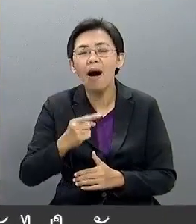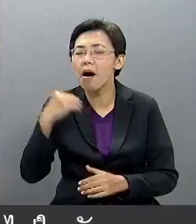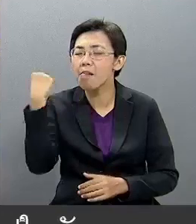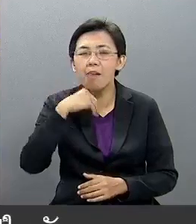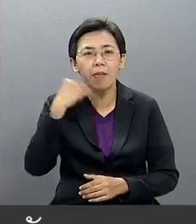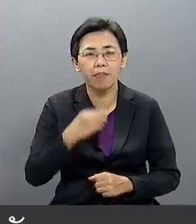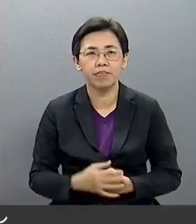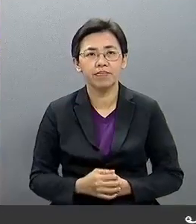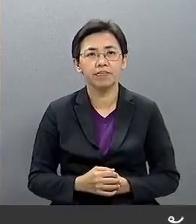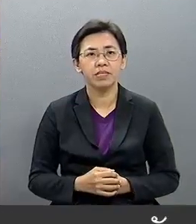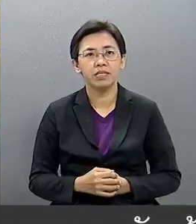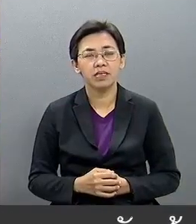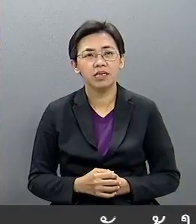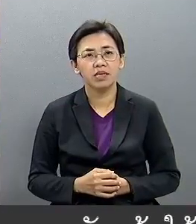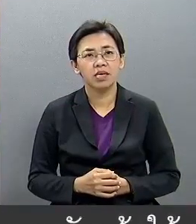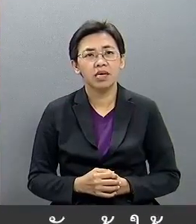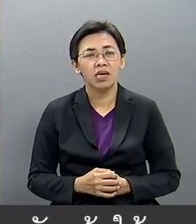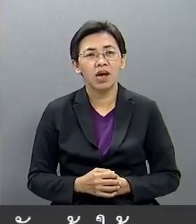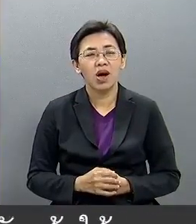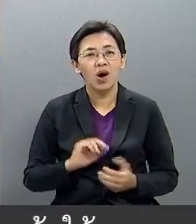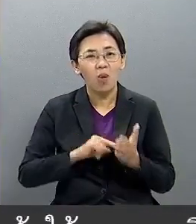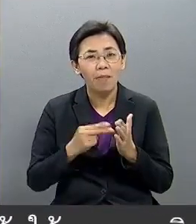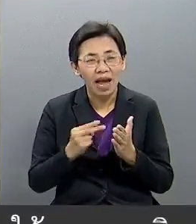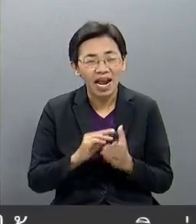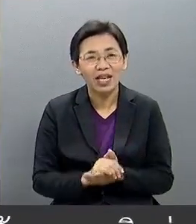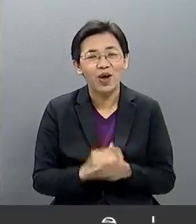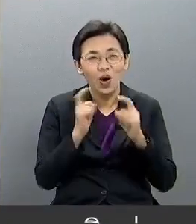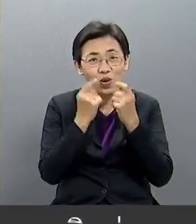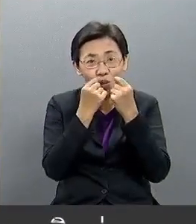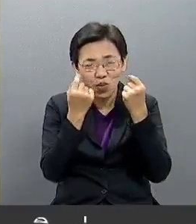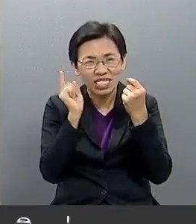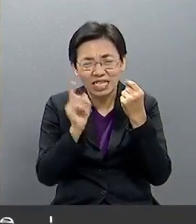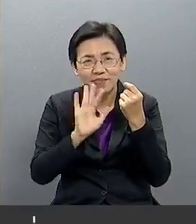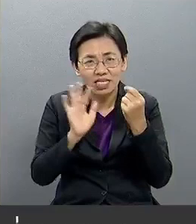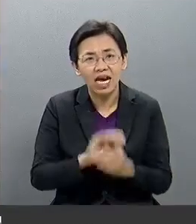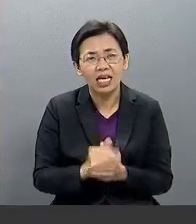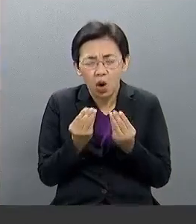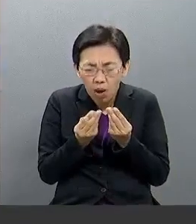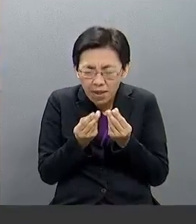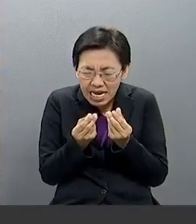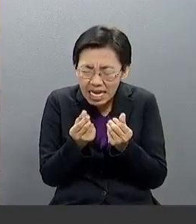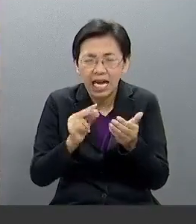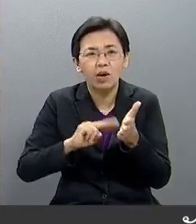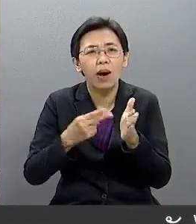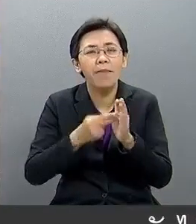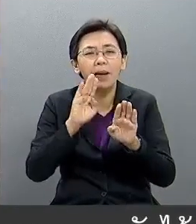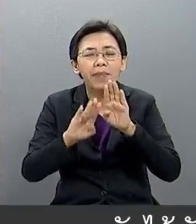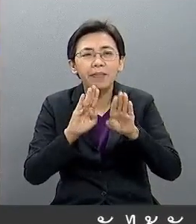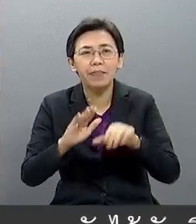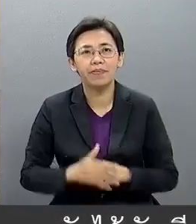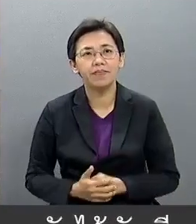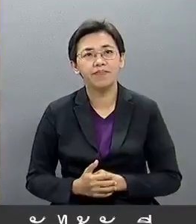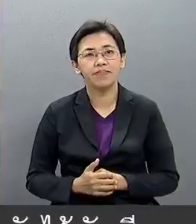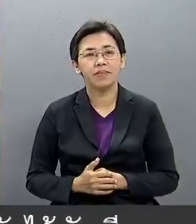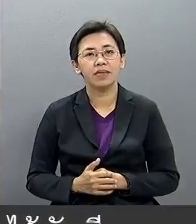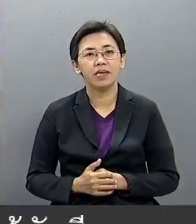ดหนูไม่ได้หมายถึงหนวดหนูจริงๆก็ได้แต่เป็นความละเอียด วันนี้ศิลปินคุณวีรชัยบานไทยสงอ